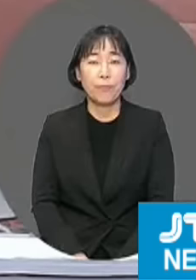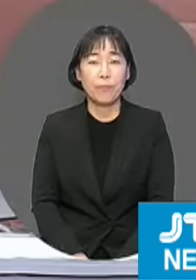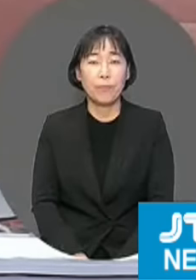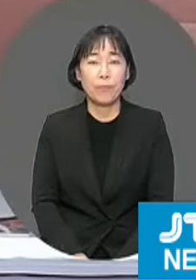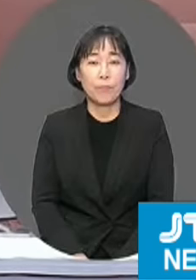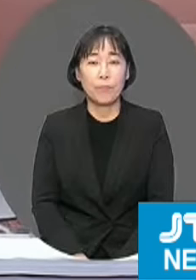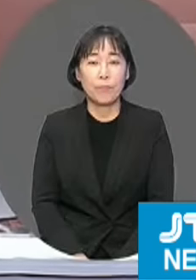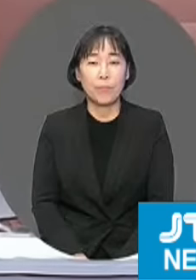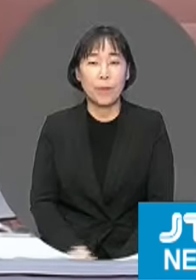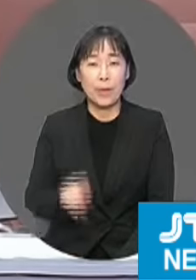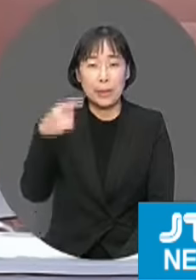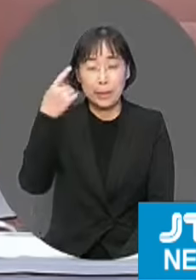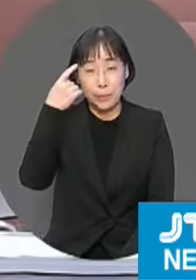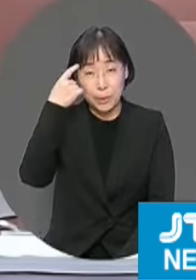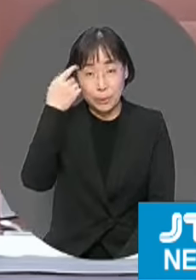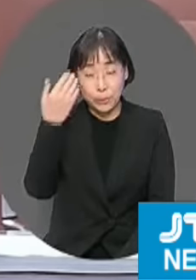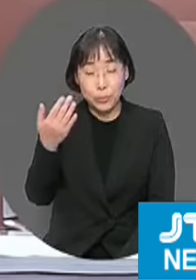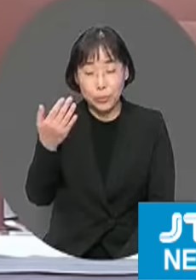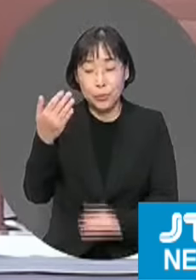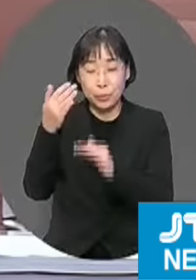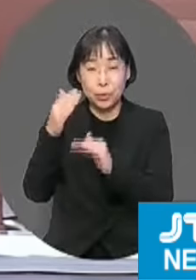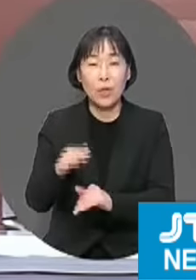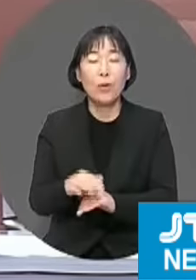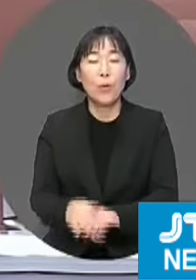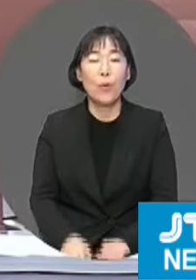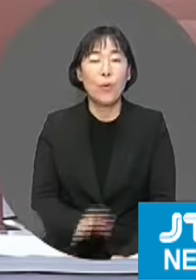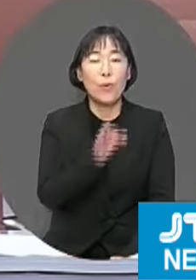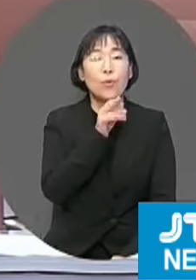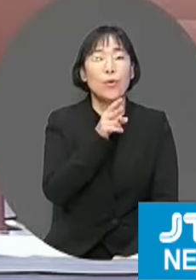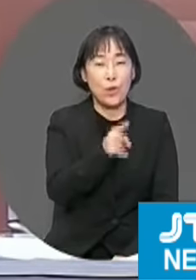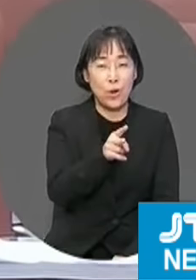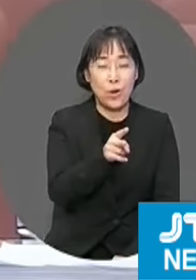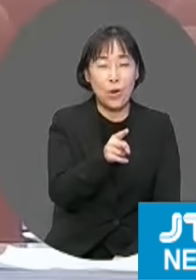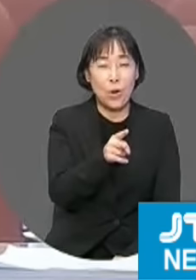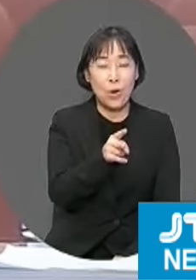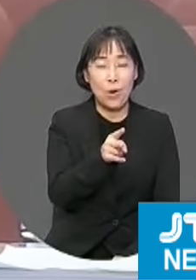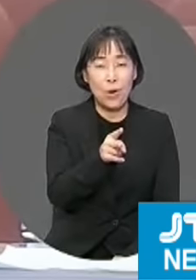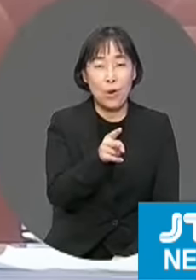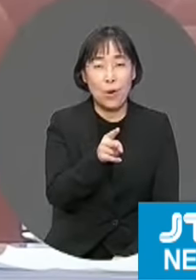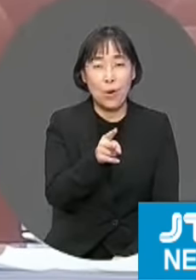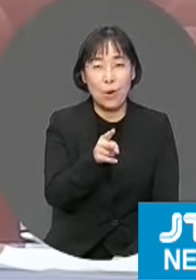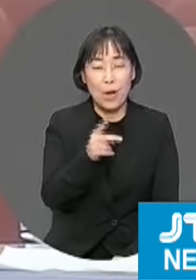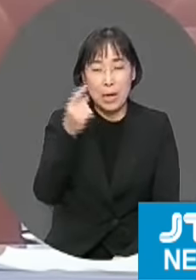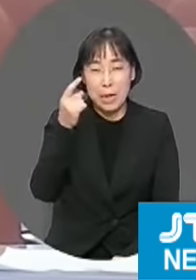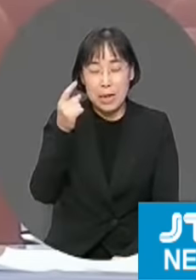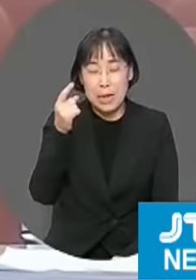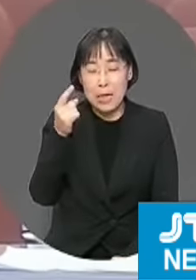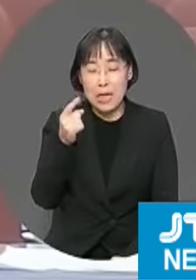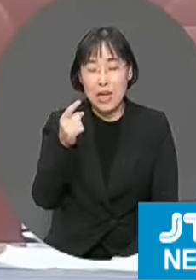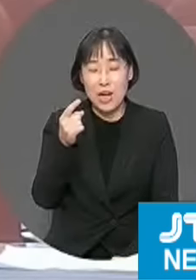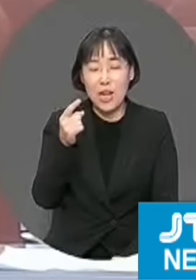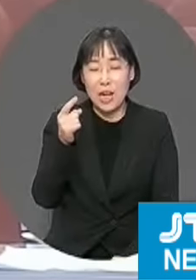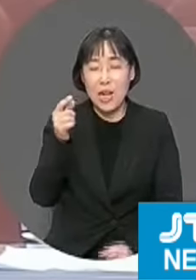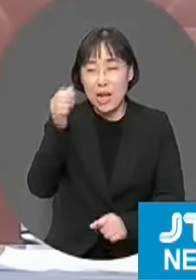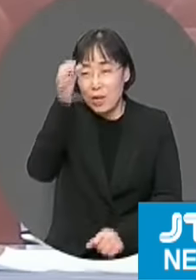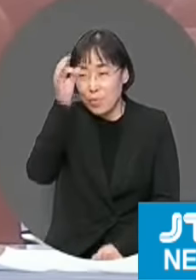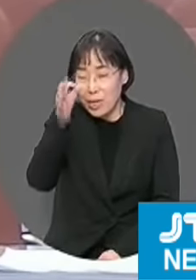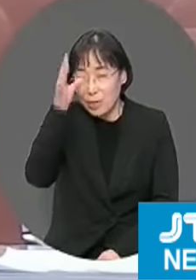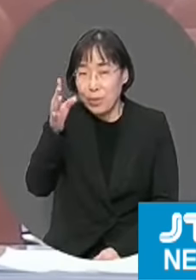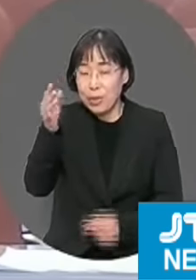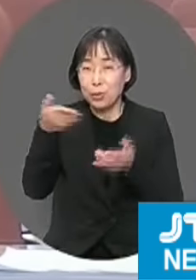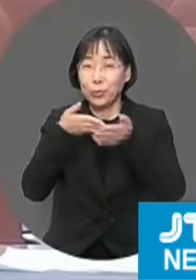그 다음 질문이 저는 이제 야당의 사과 요구를 물어보는 건 줄 알았는데 제가 있어요, 다시 없어요? 네, 없는 걸로